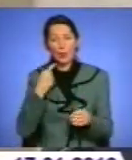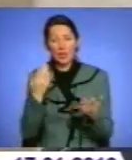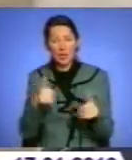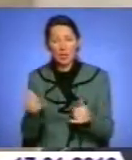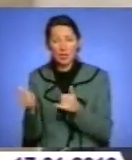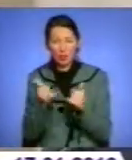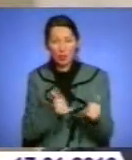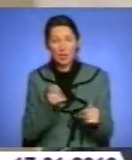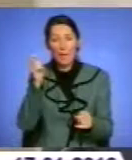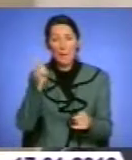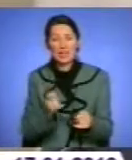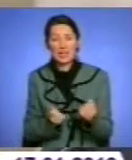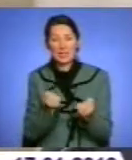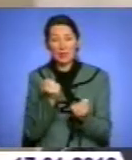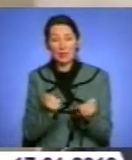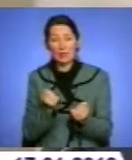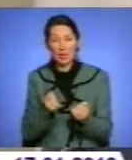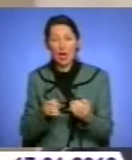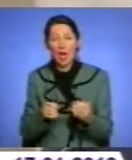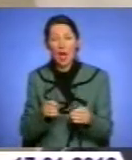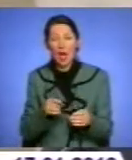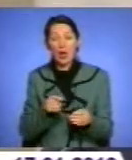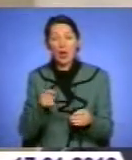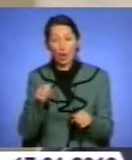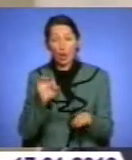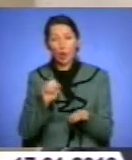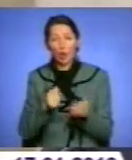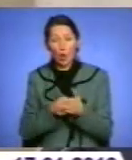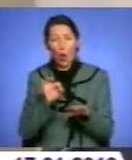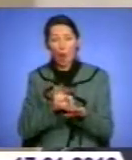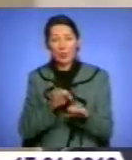швидкої до пацієнта за 10 хвилин в містах в